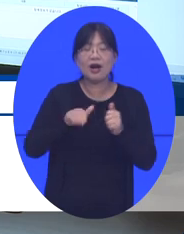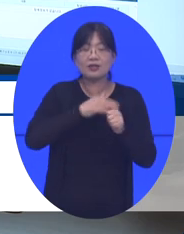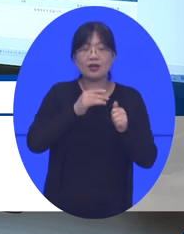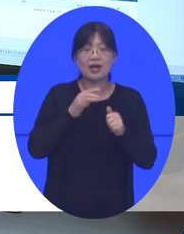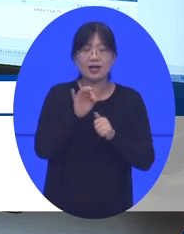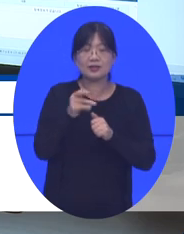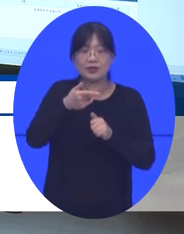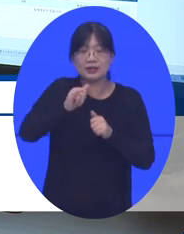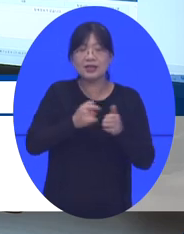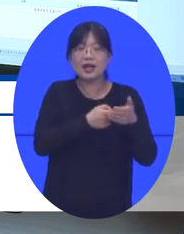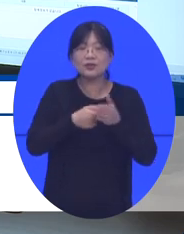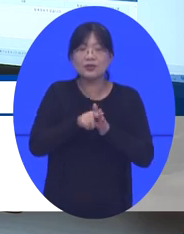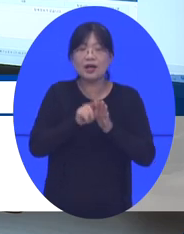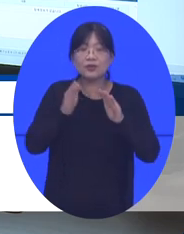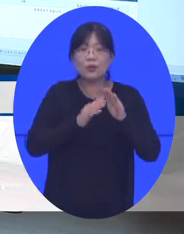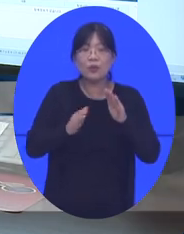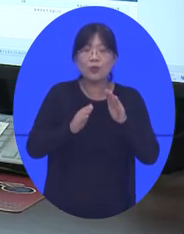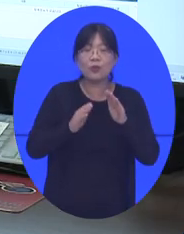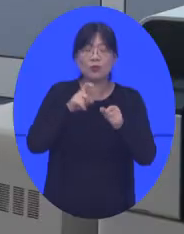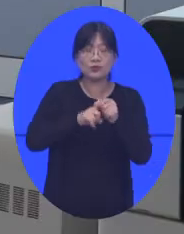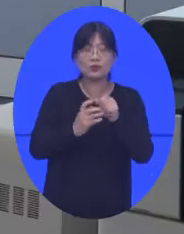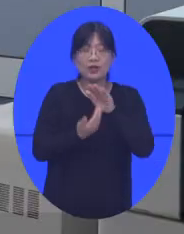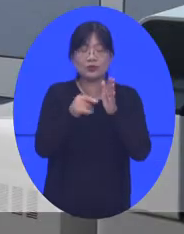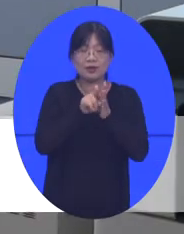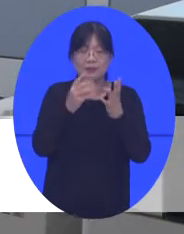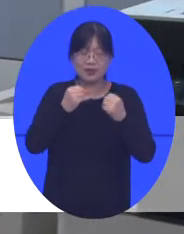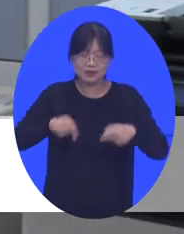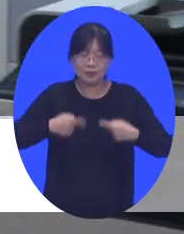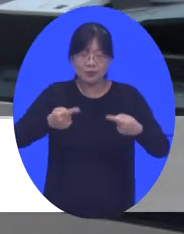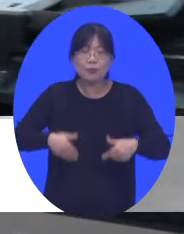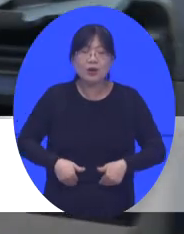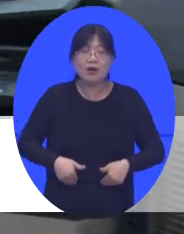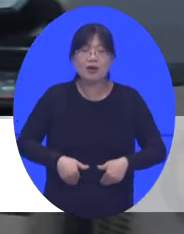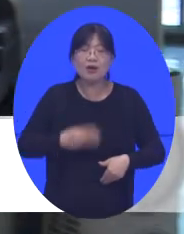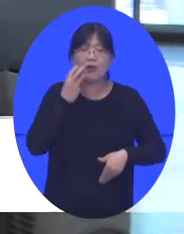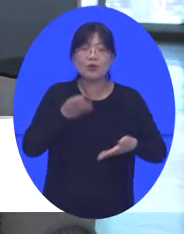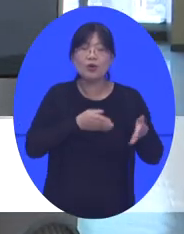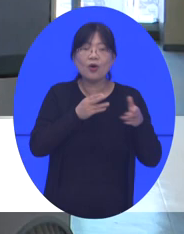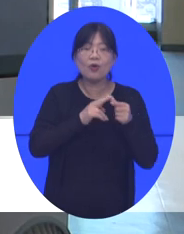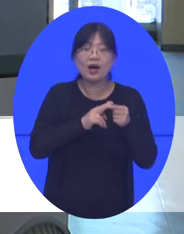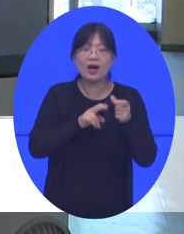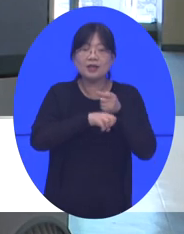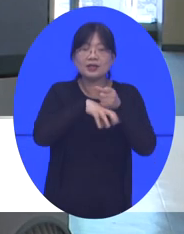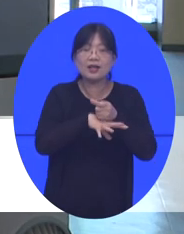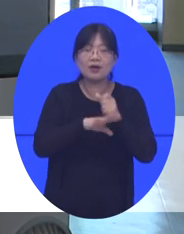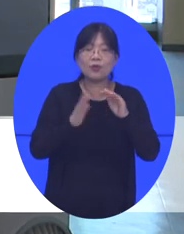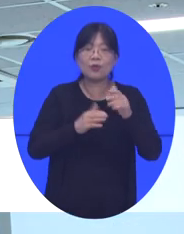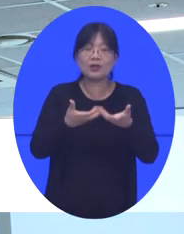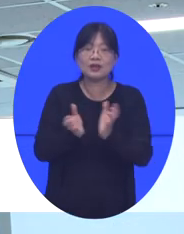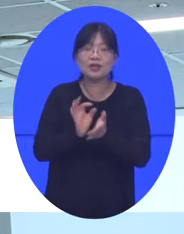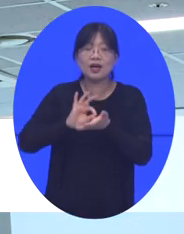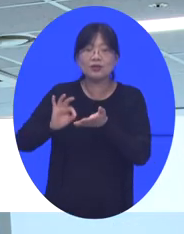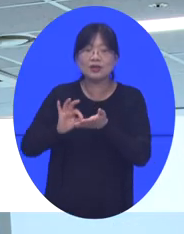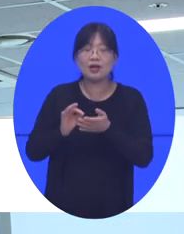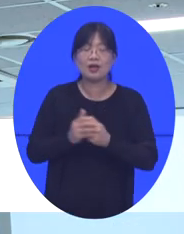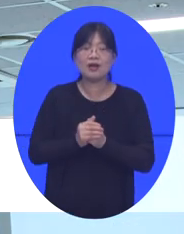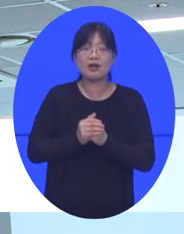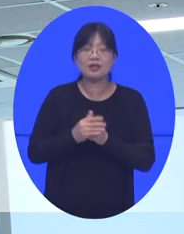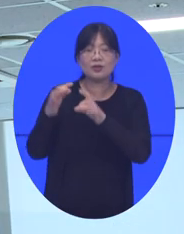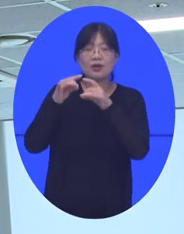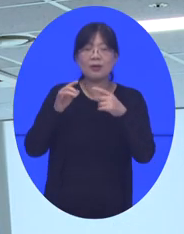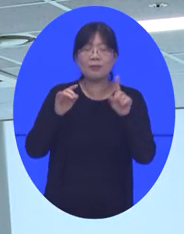하기 위해서는 많이 참여를 해야 된다고 생각합니다. 경기도는 도와 산하 28개 공공기관이 사용하는 전력의